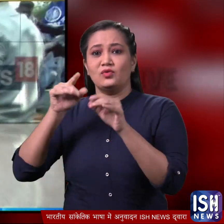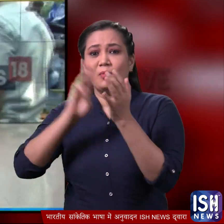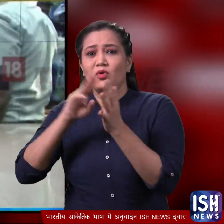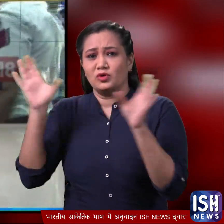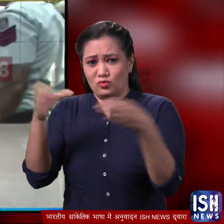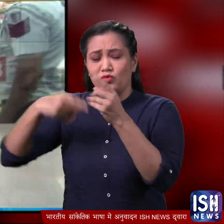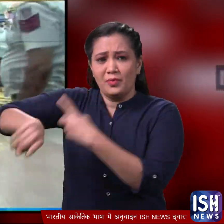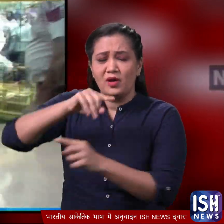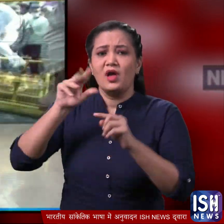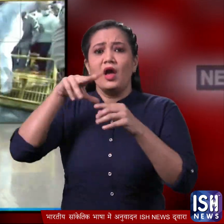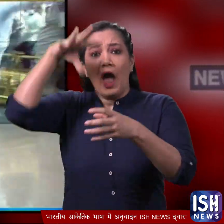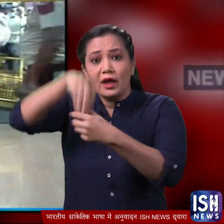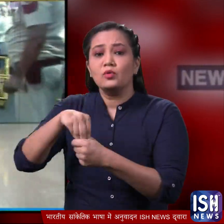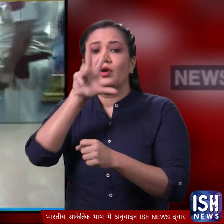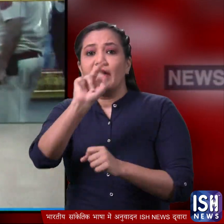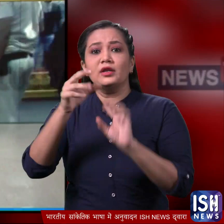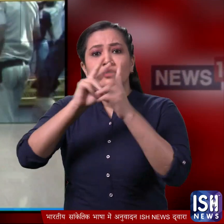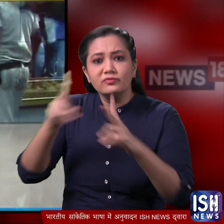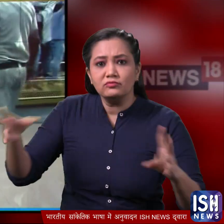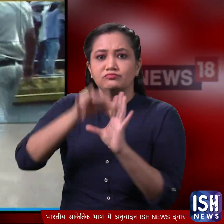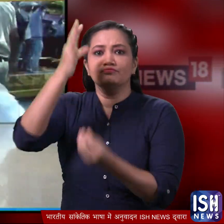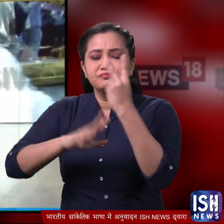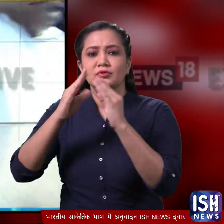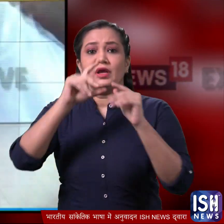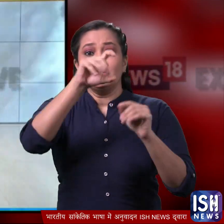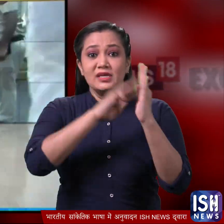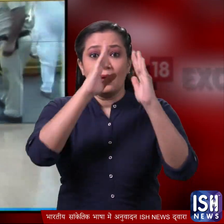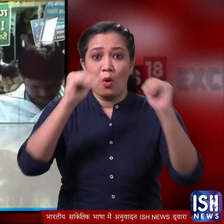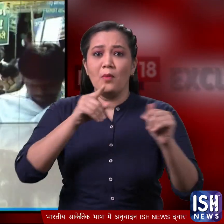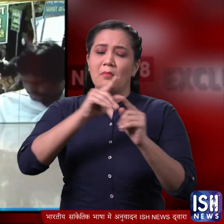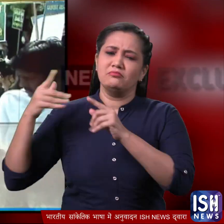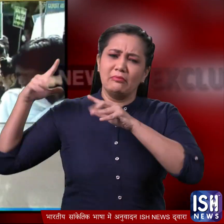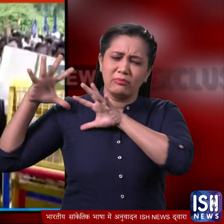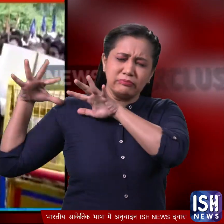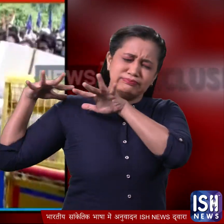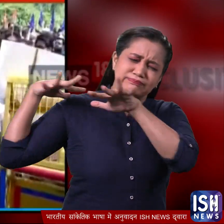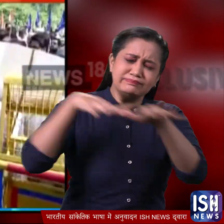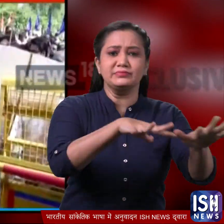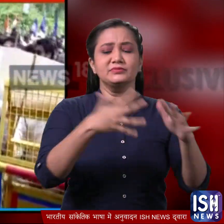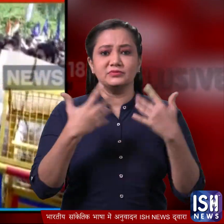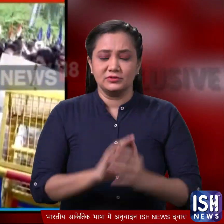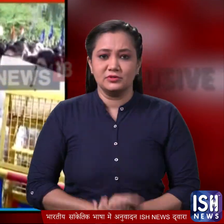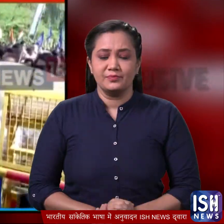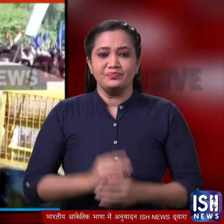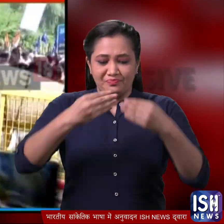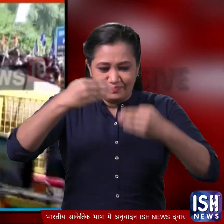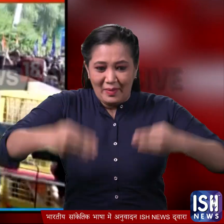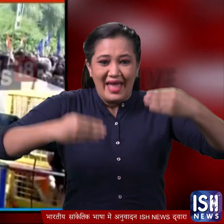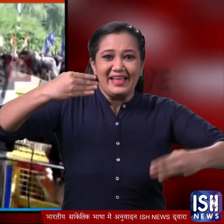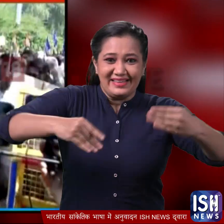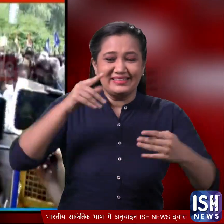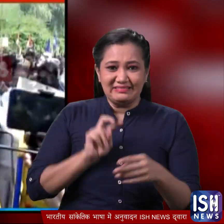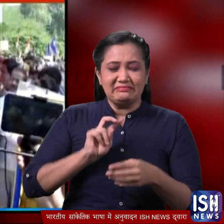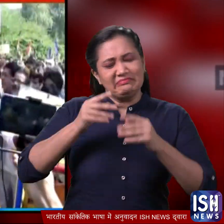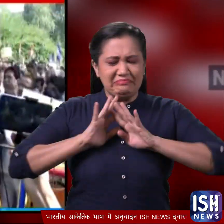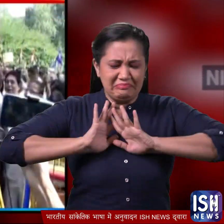ने, जिसमें करीब 80 संगठन शामिल हैं, जिनके लोग मुख्यमंत्री के घर की ओर निकल पड़े और रास्ते में लगे बैरिकेड